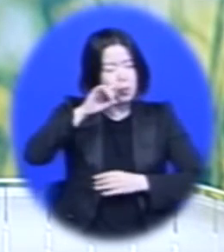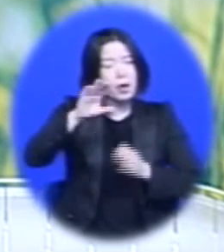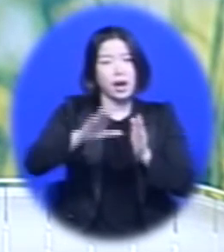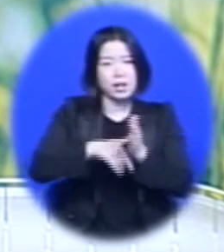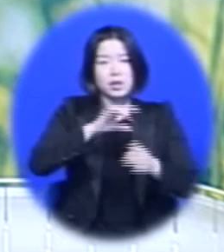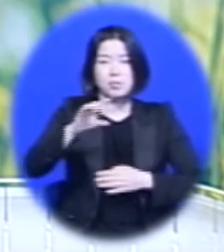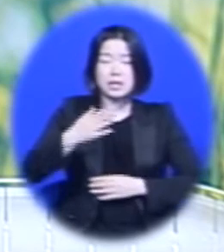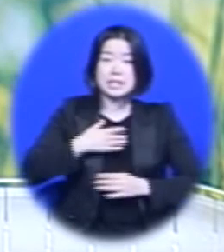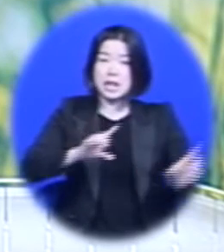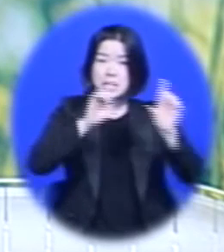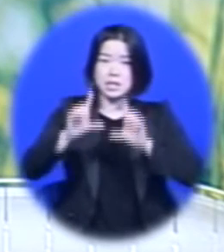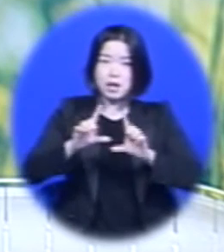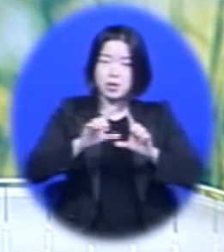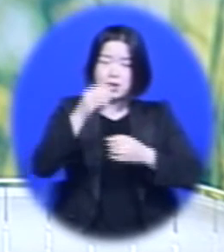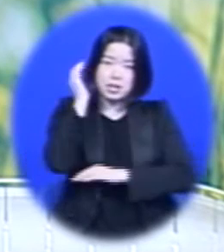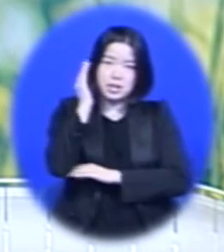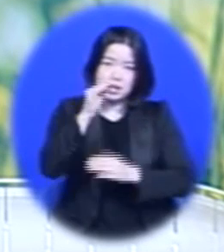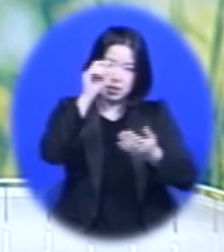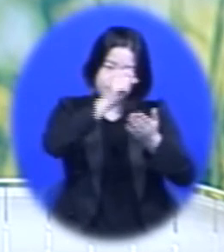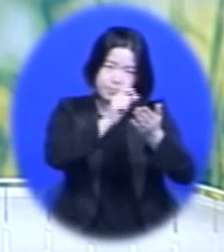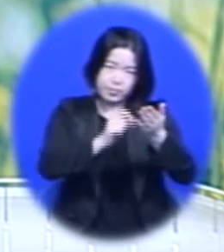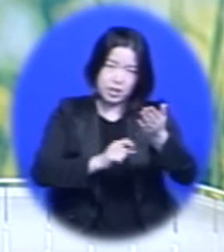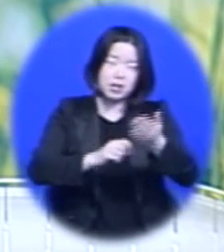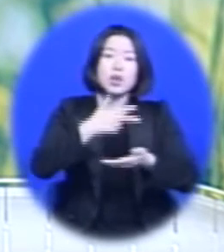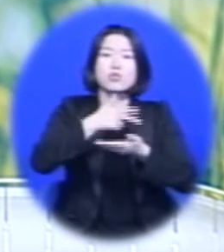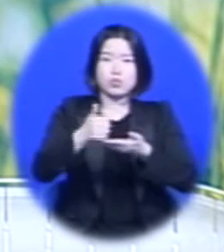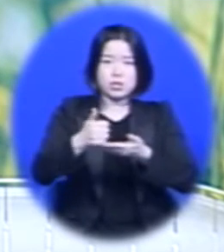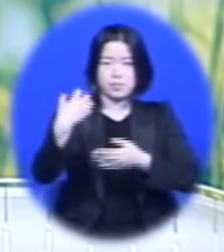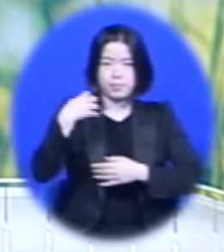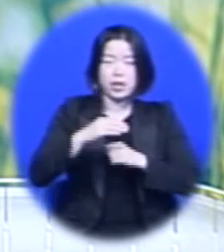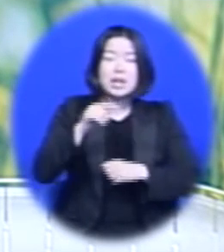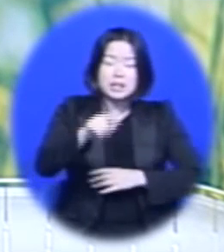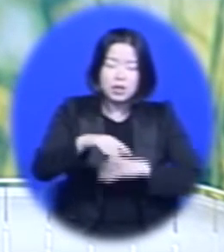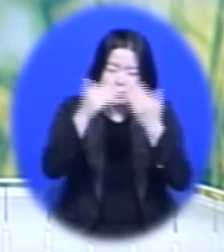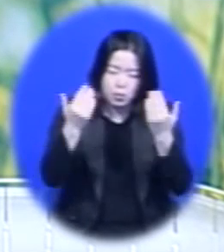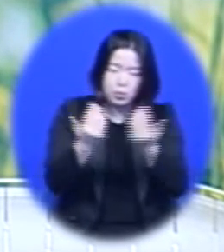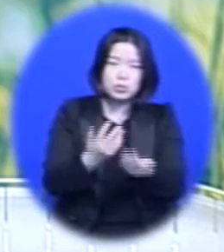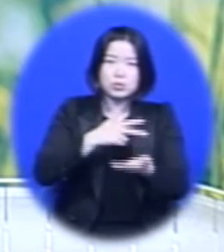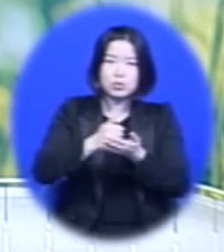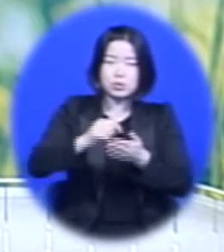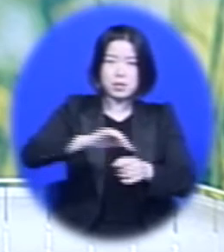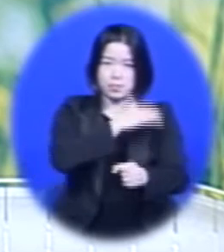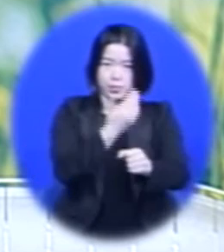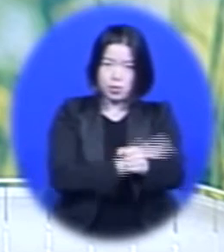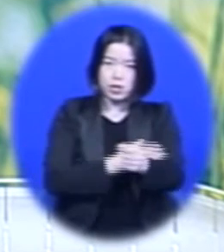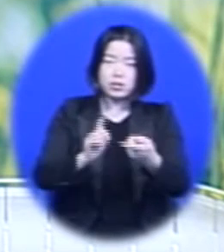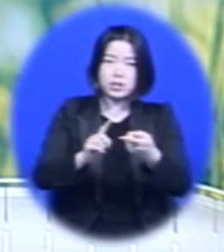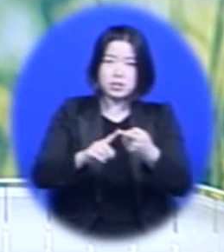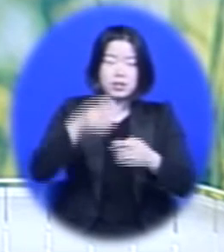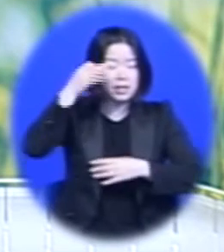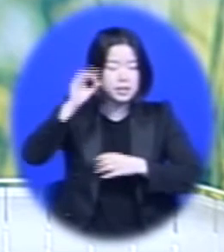제 삶의 이야기를 써내려 가시는 분은 주님이시고 그것은 전적으로 주님의 주권임을 인정하는 겸손도 알게 하셨습니다.